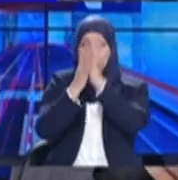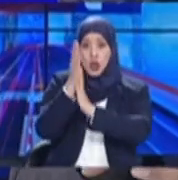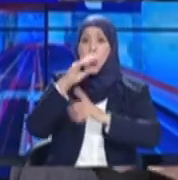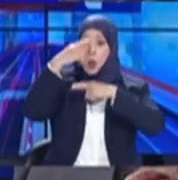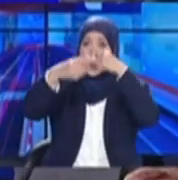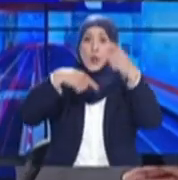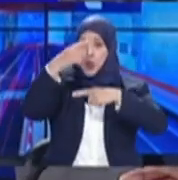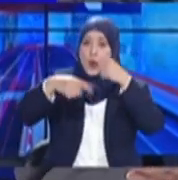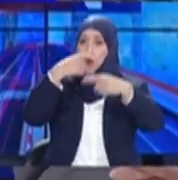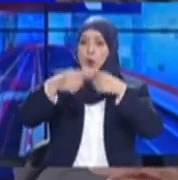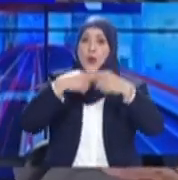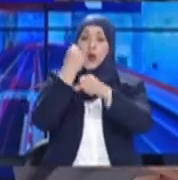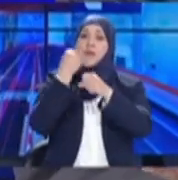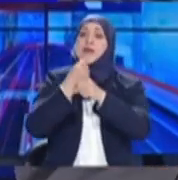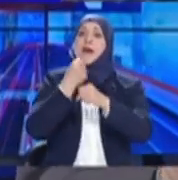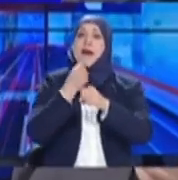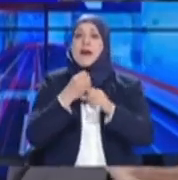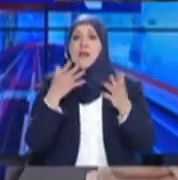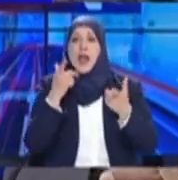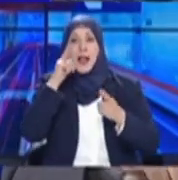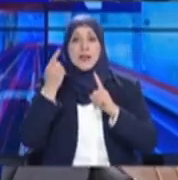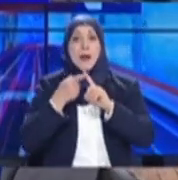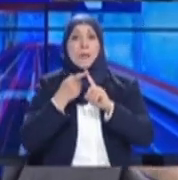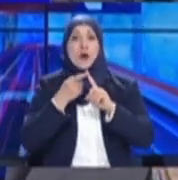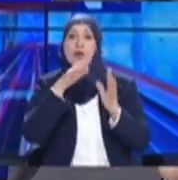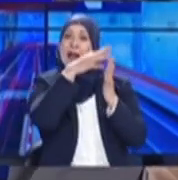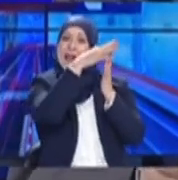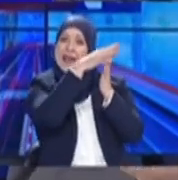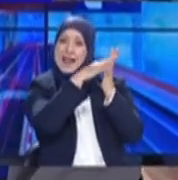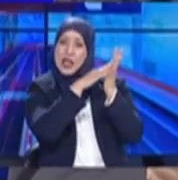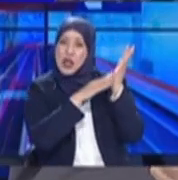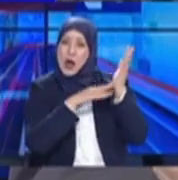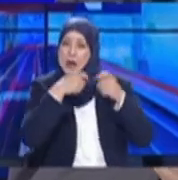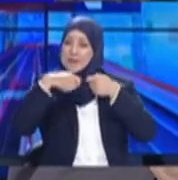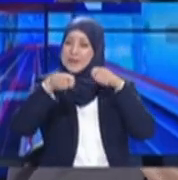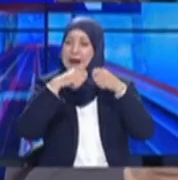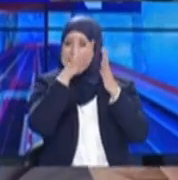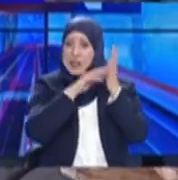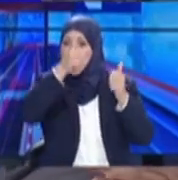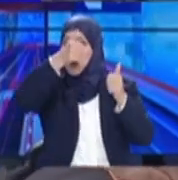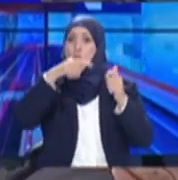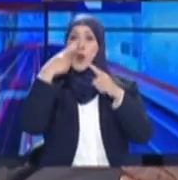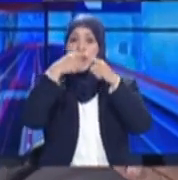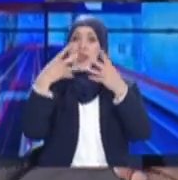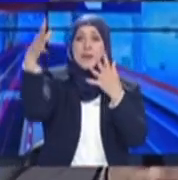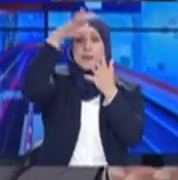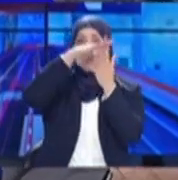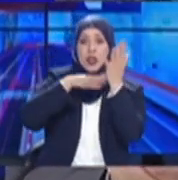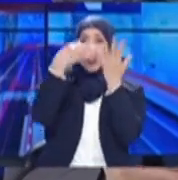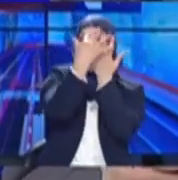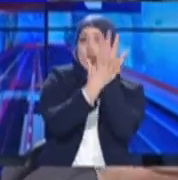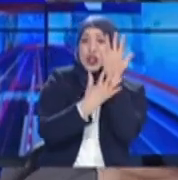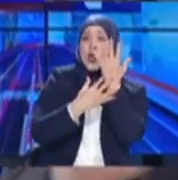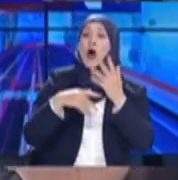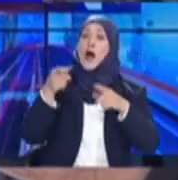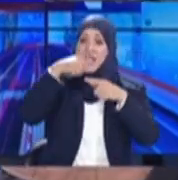الالفين كنا انها تكون تحت اللي بلاستيك اللي يحموا اليدين امتحان ال ال الجيل